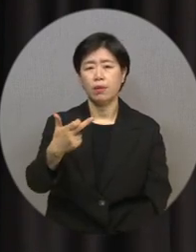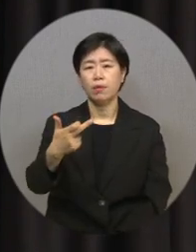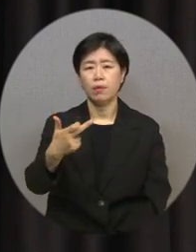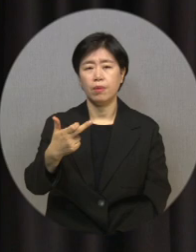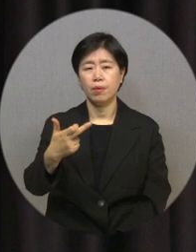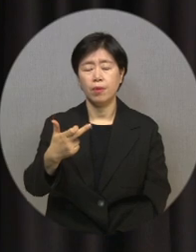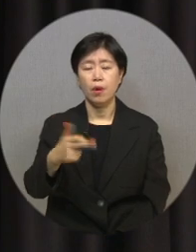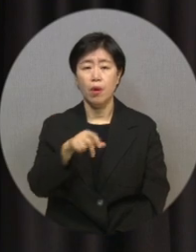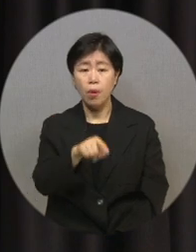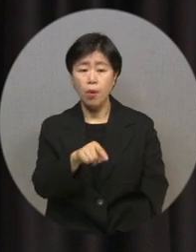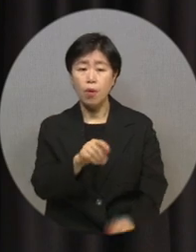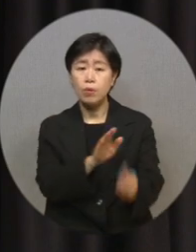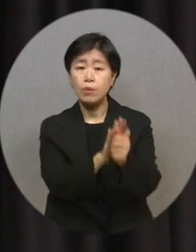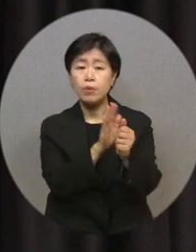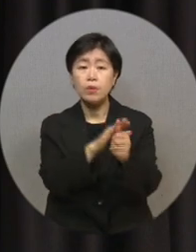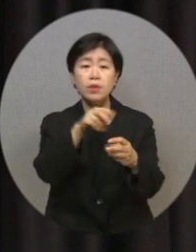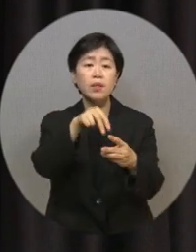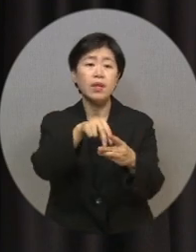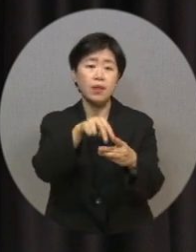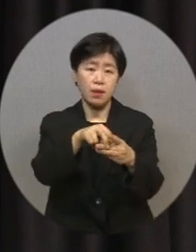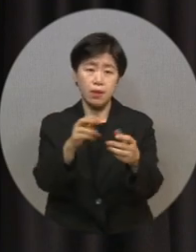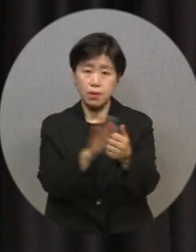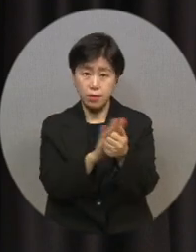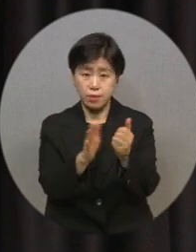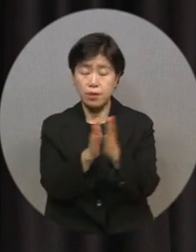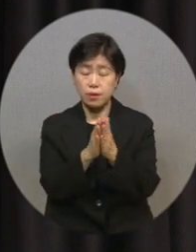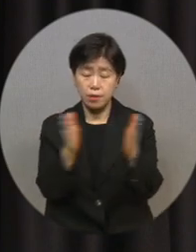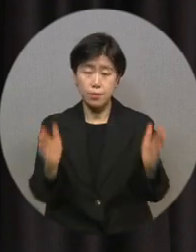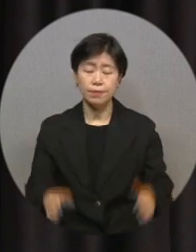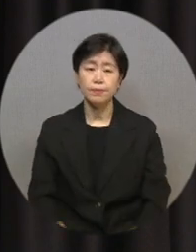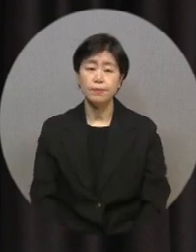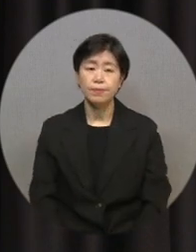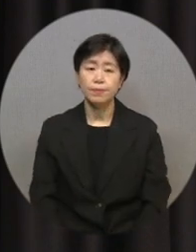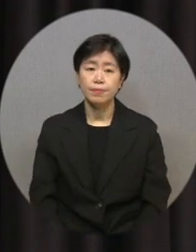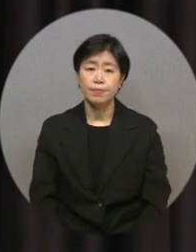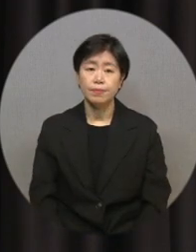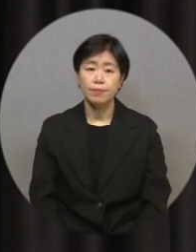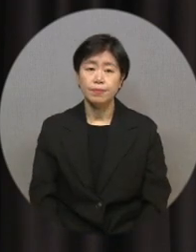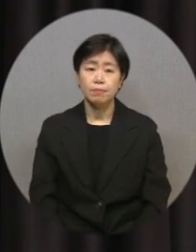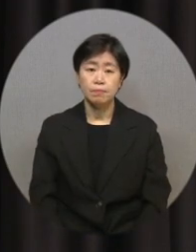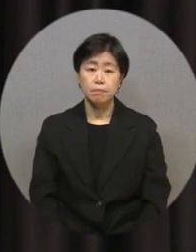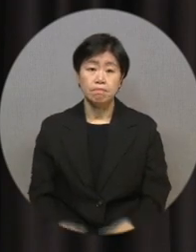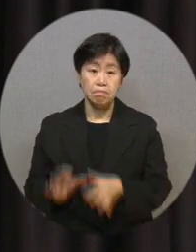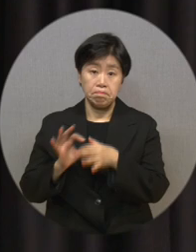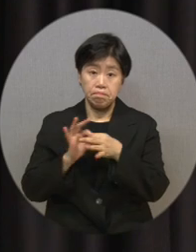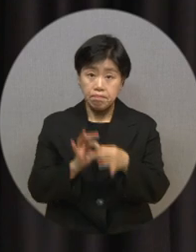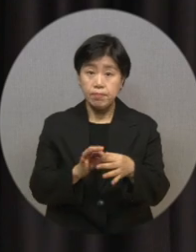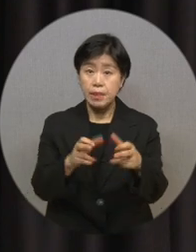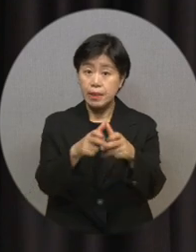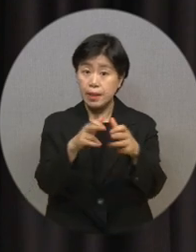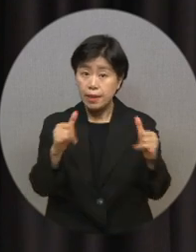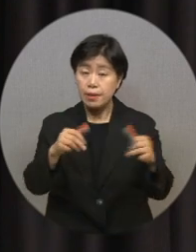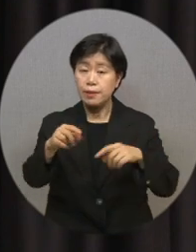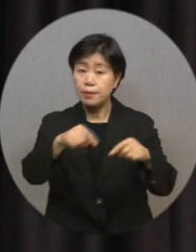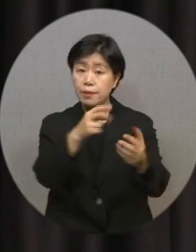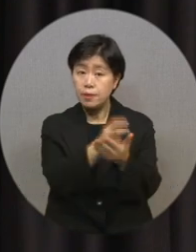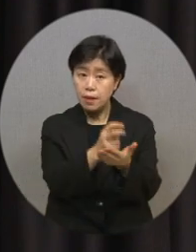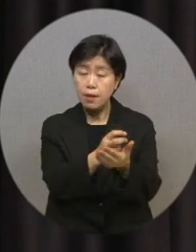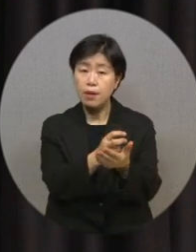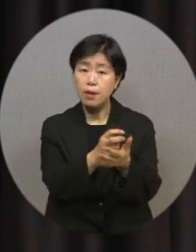발달 장애인들을 위한 그런 서비스를 진행을 하고 있습니다 그래서 계속적으로 장애인